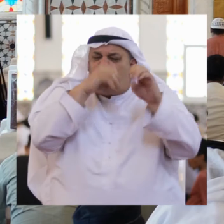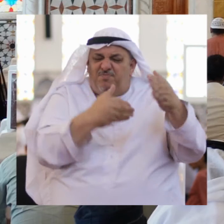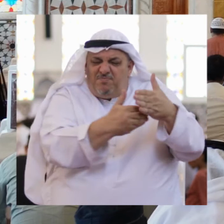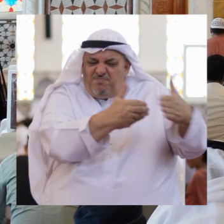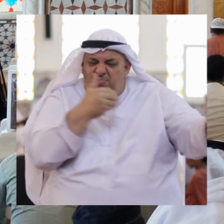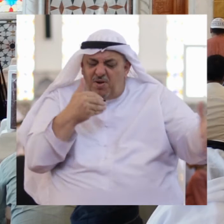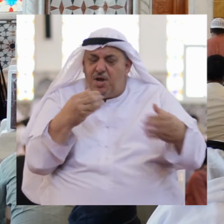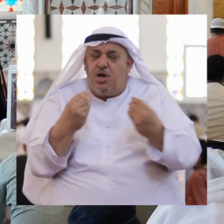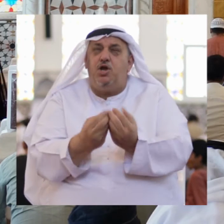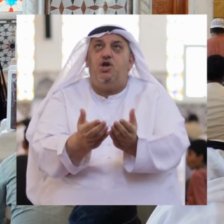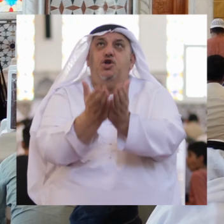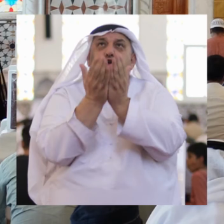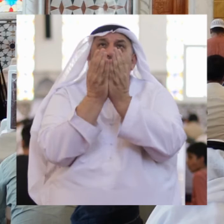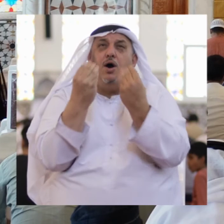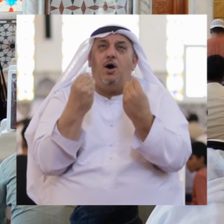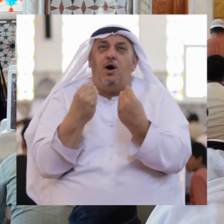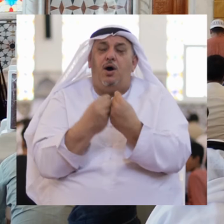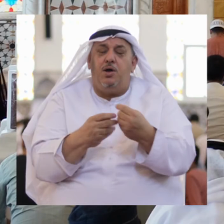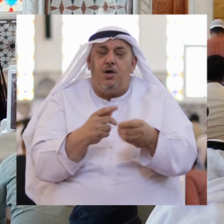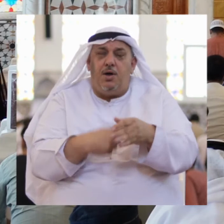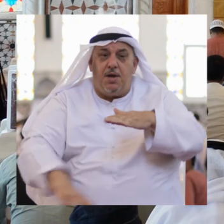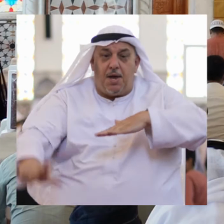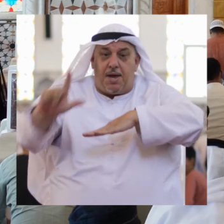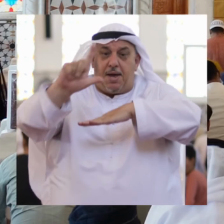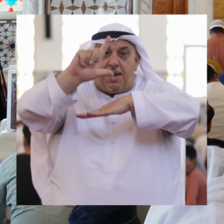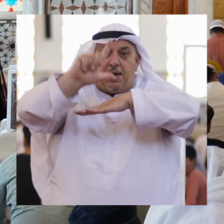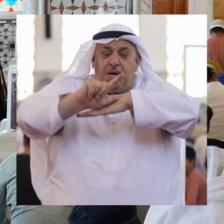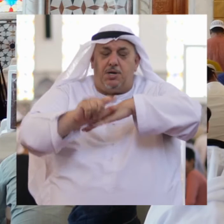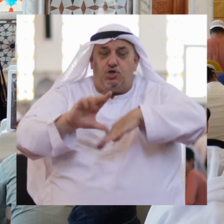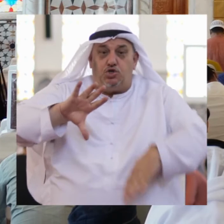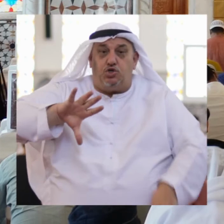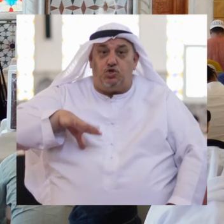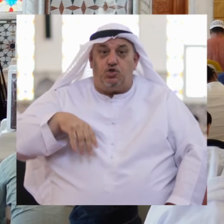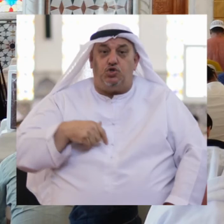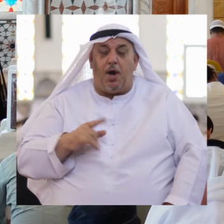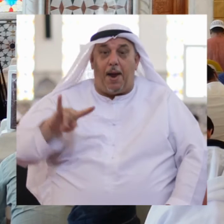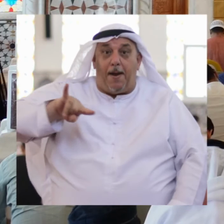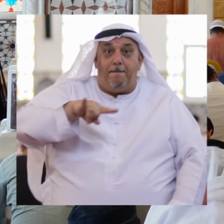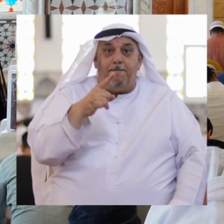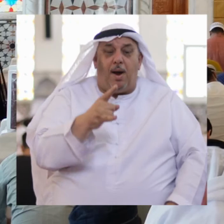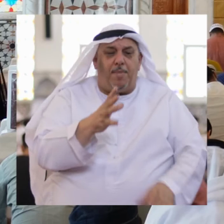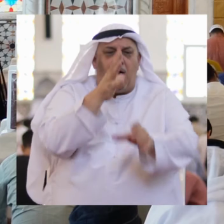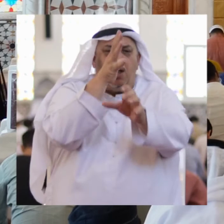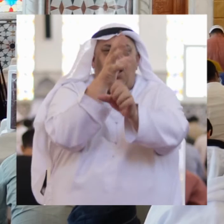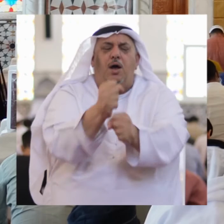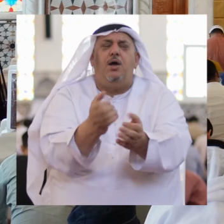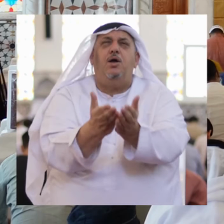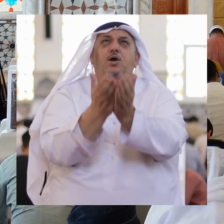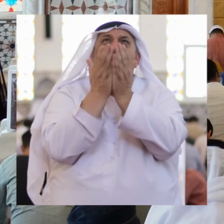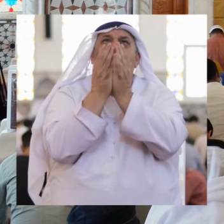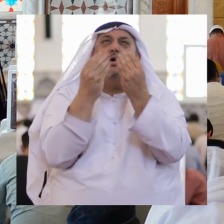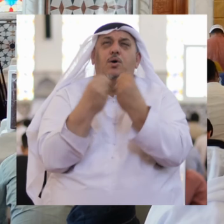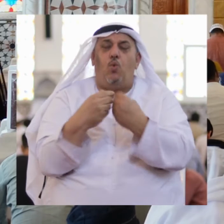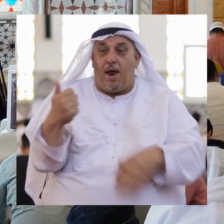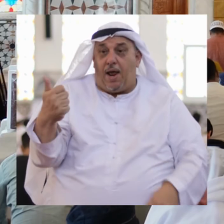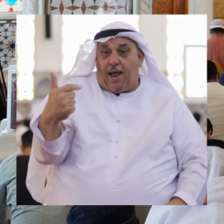العالمين اللهم وفق رئيس الدوله الشيخ محمد بن ونائبه